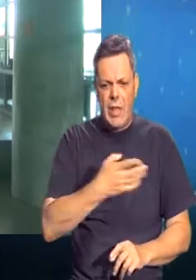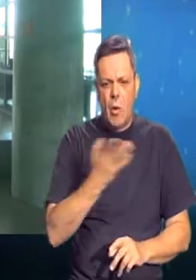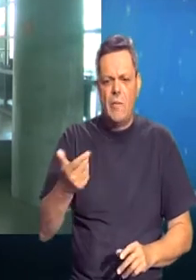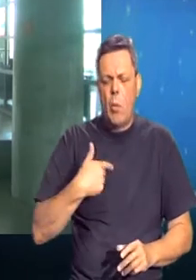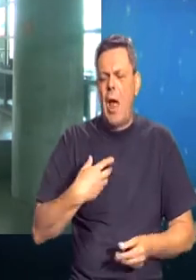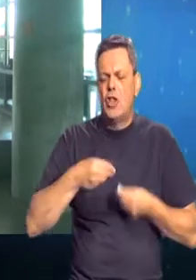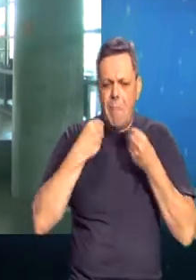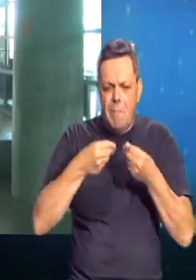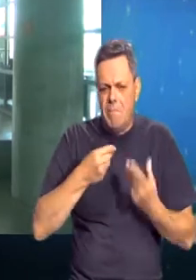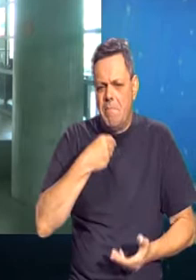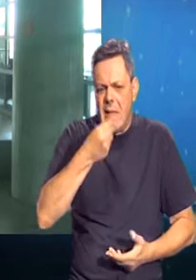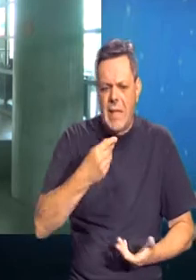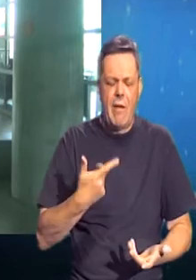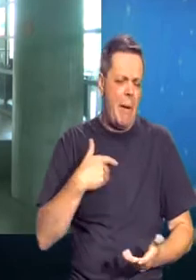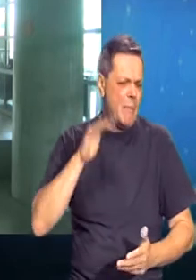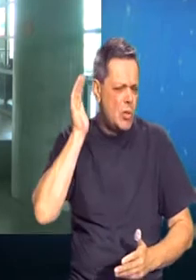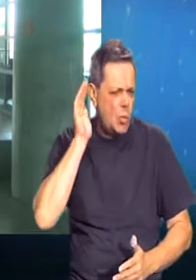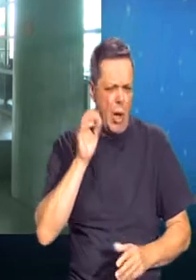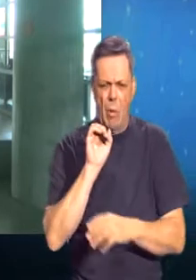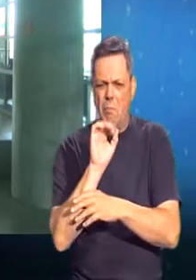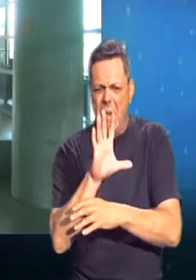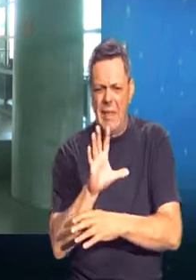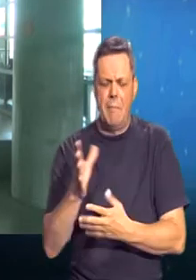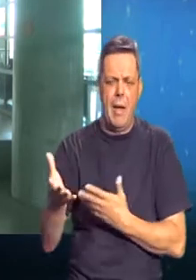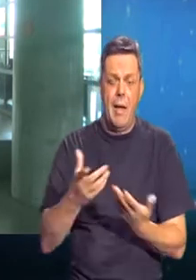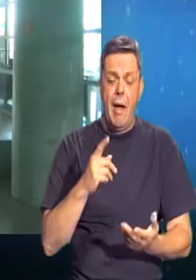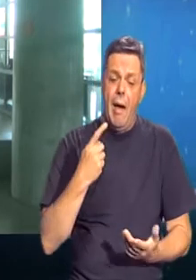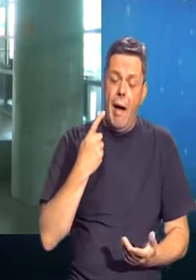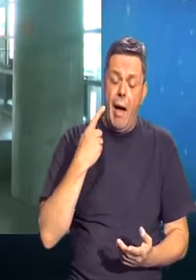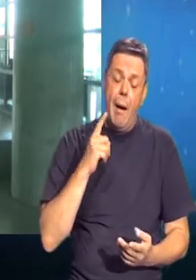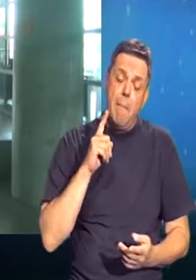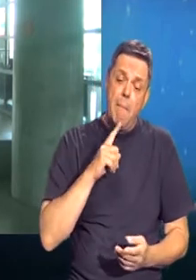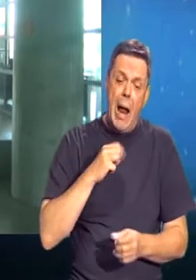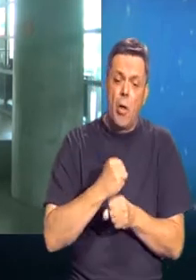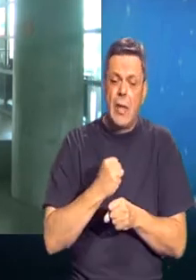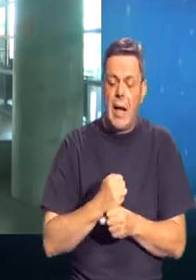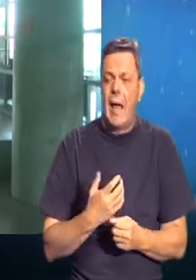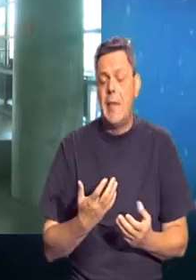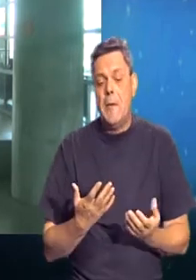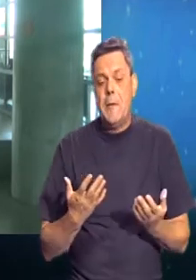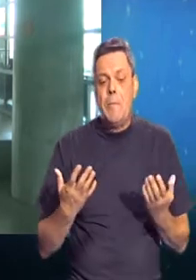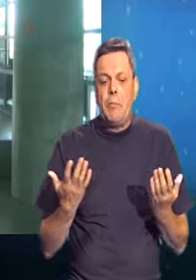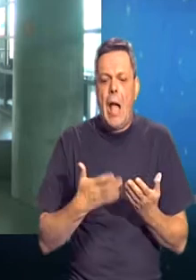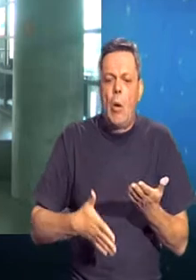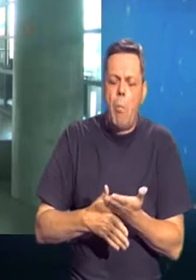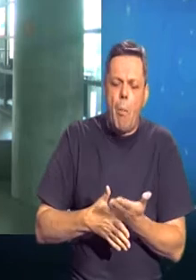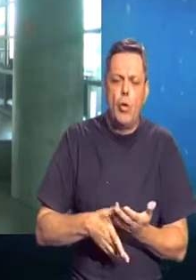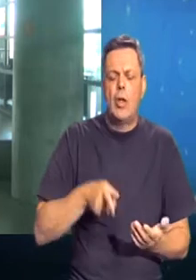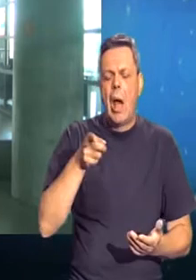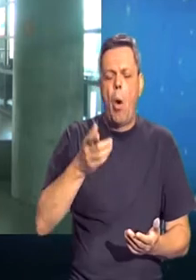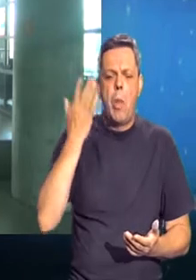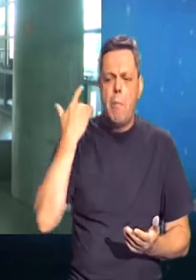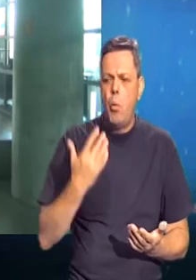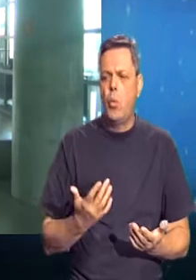u našim izjavama i slušamo u medijima, a vrlo malo se čini o tome kako pomoći da oni